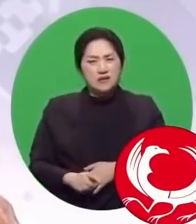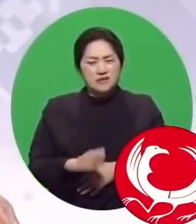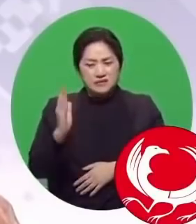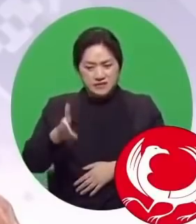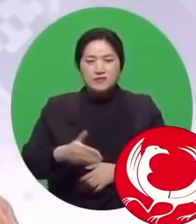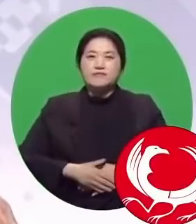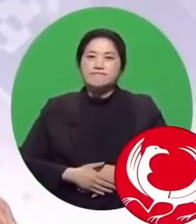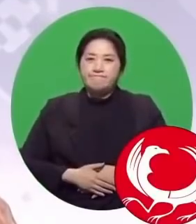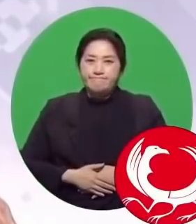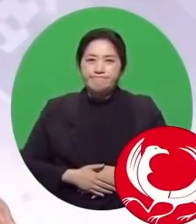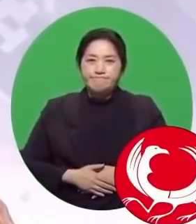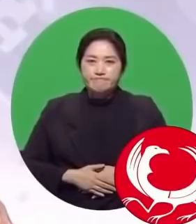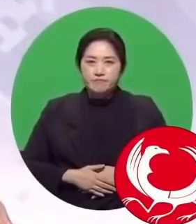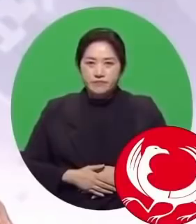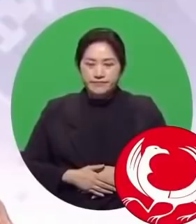되겠습니까?